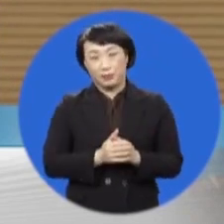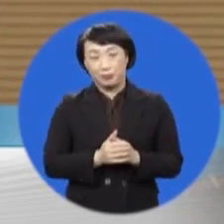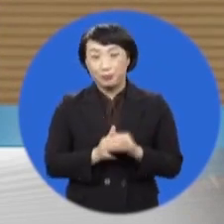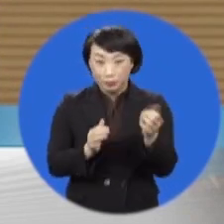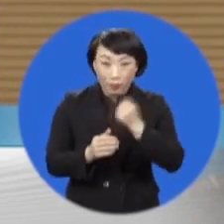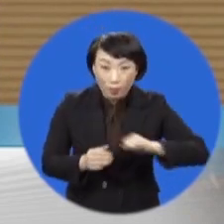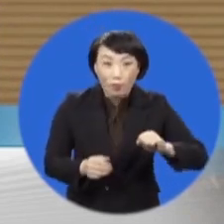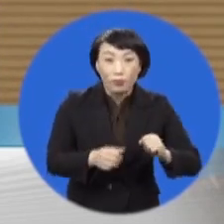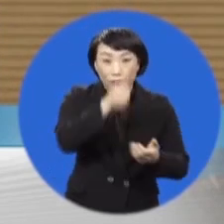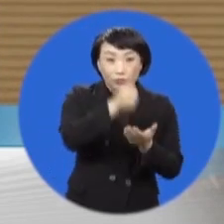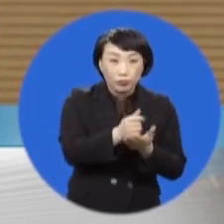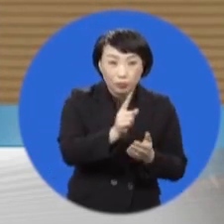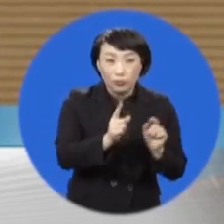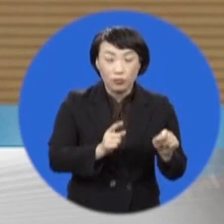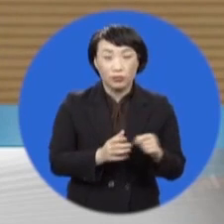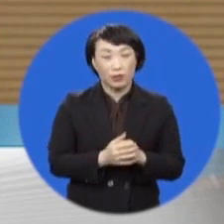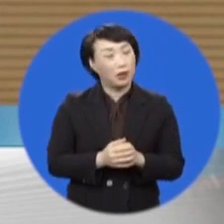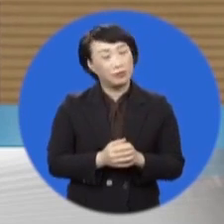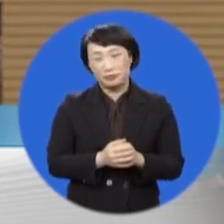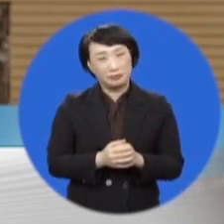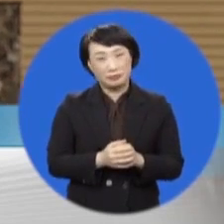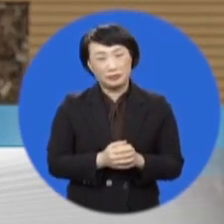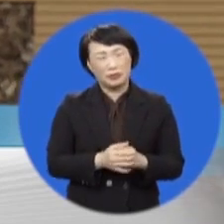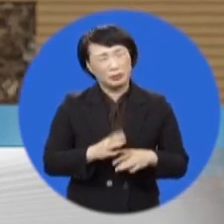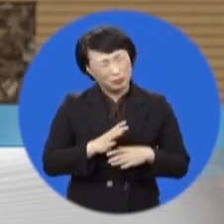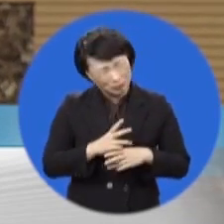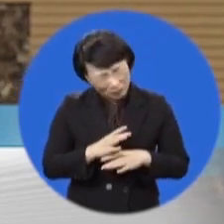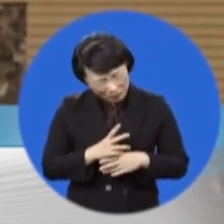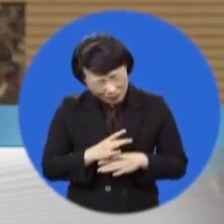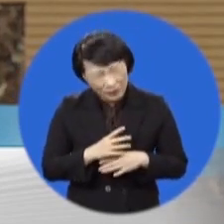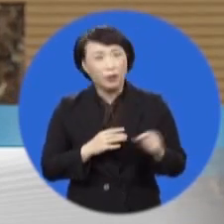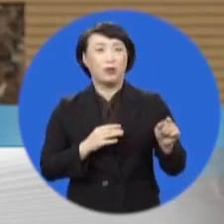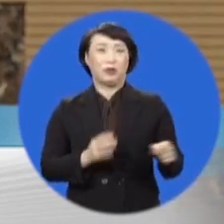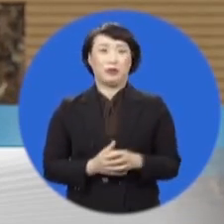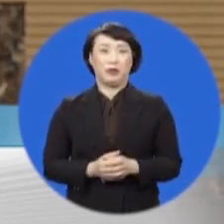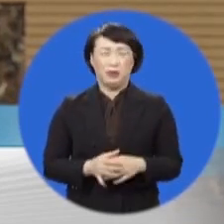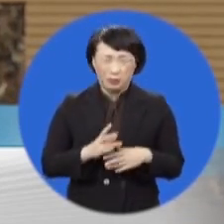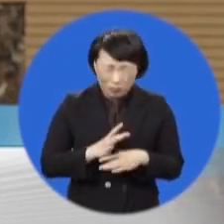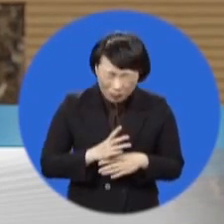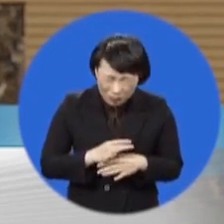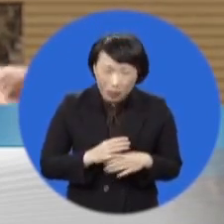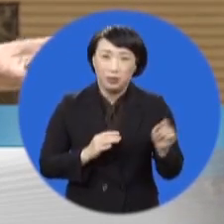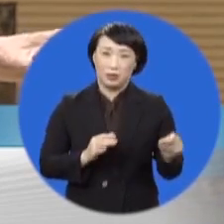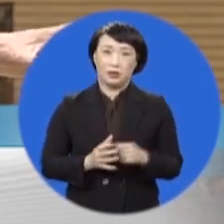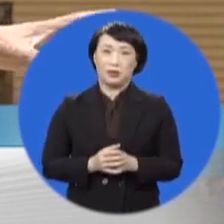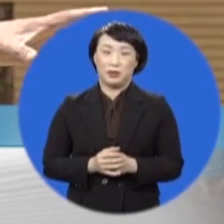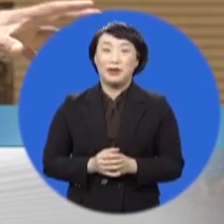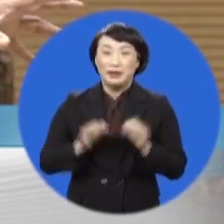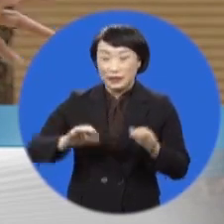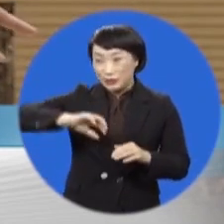그저 붙인 중에 뒤는 참모 무쏘 온 것이 로 돼 혼 못으로 대